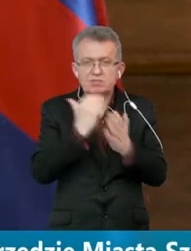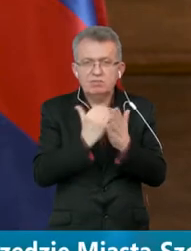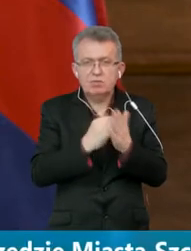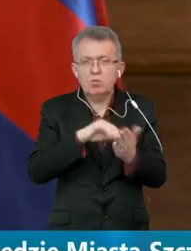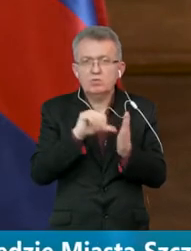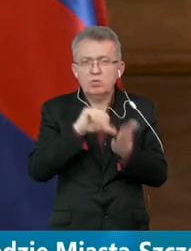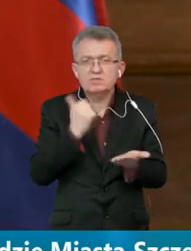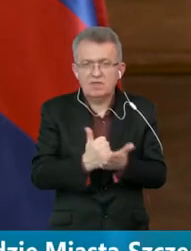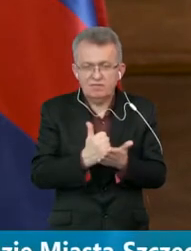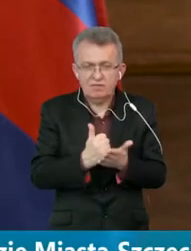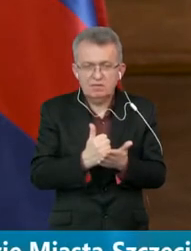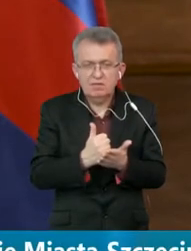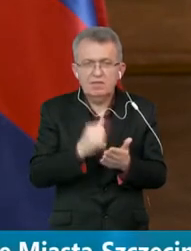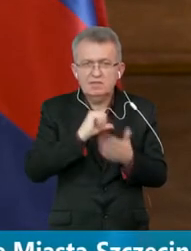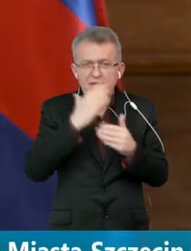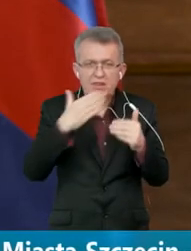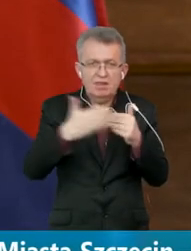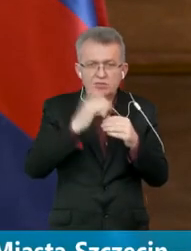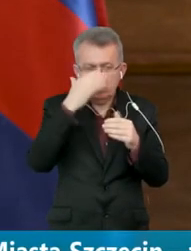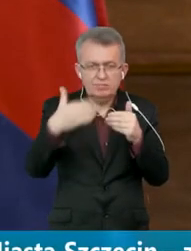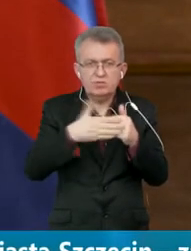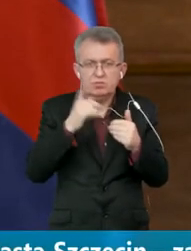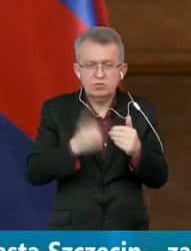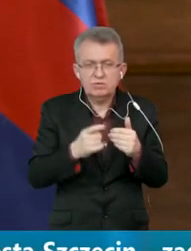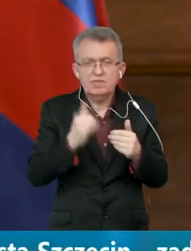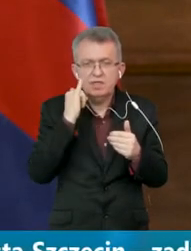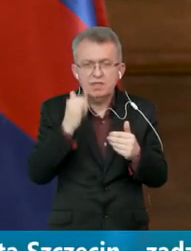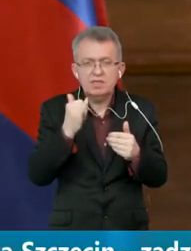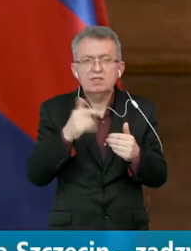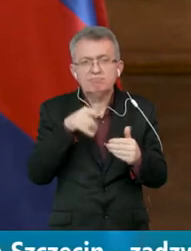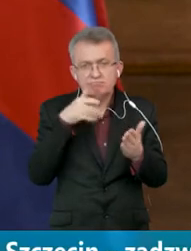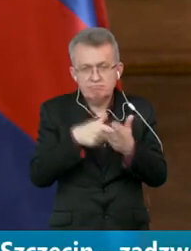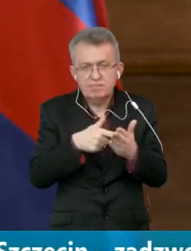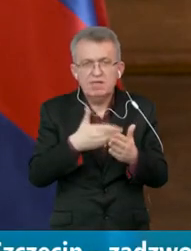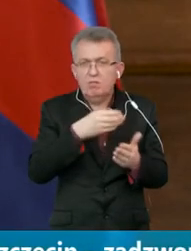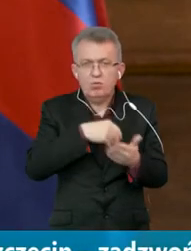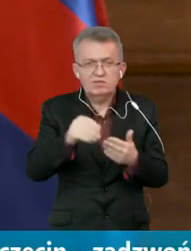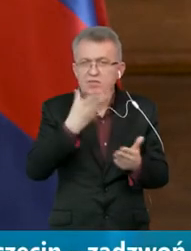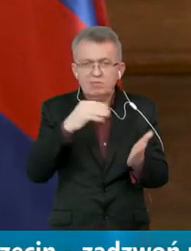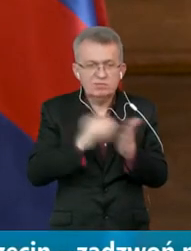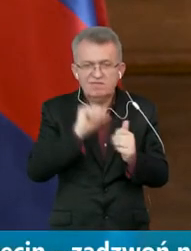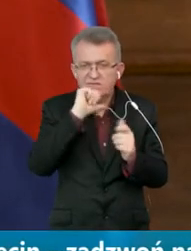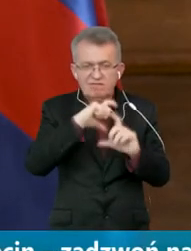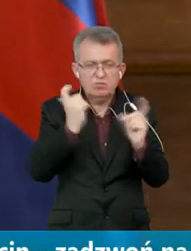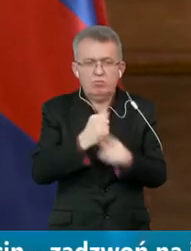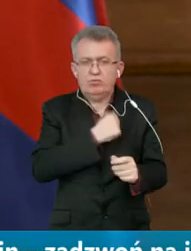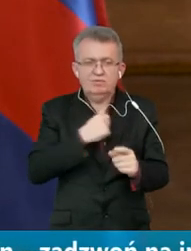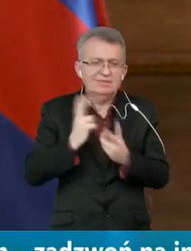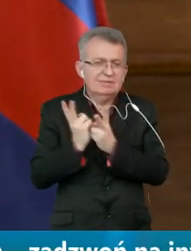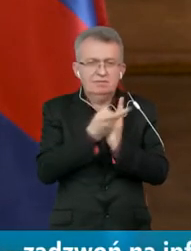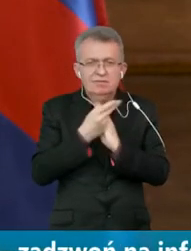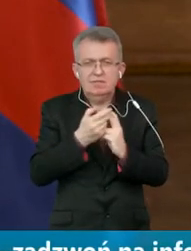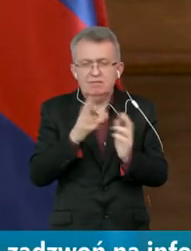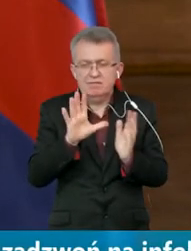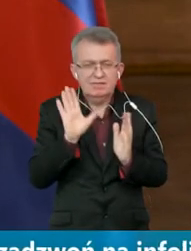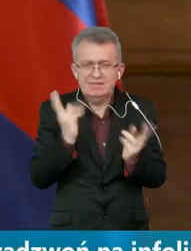ustawowych. Trzeba mieć stosowną naklejkę na szybie i oczywiście wtedy nie płacimy. I to obowiązuje w całej Polsce, niezależnie od miasta i od